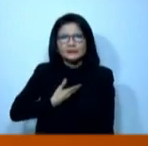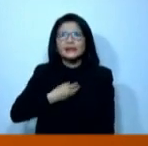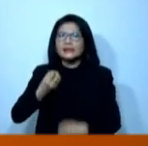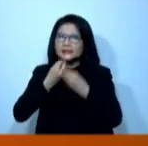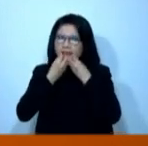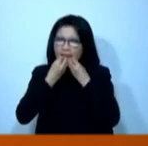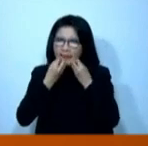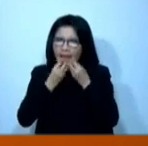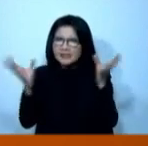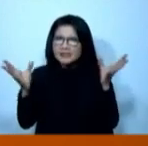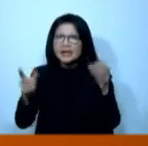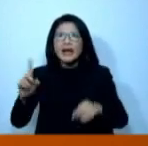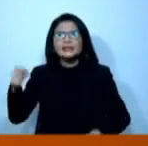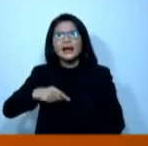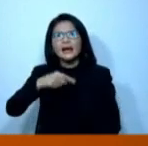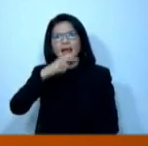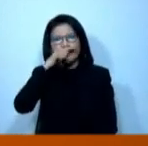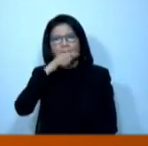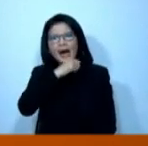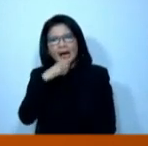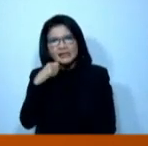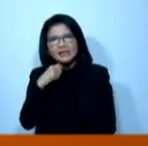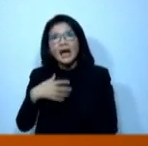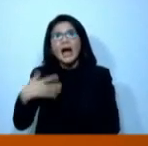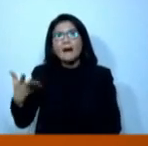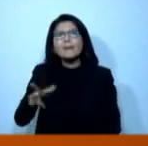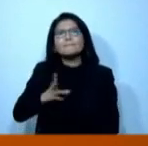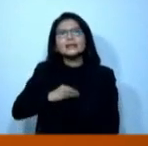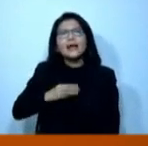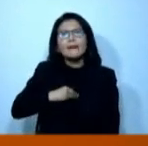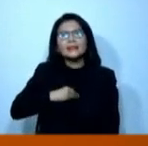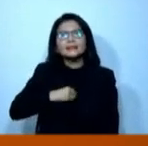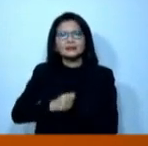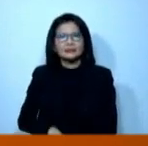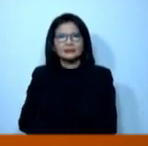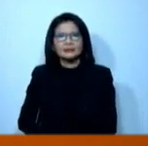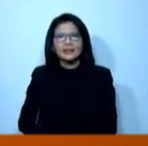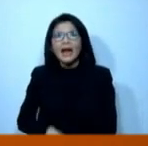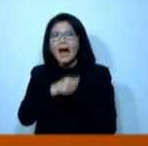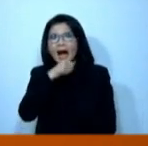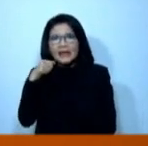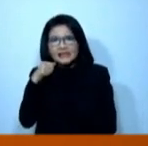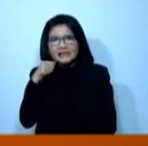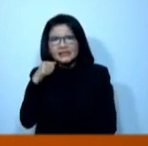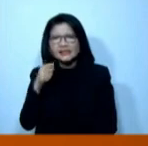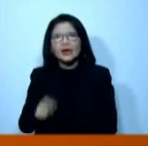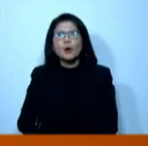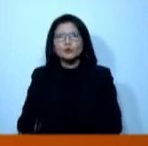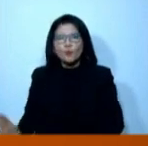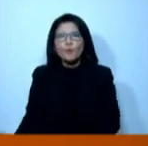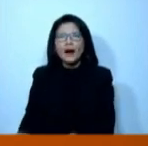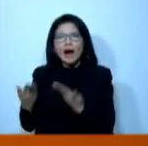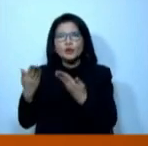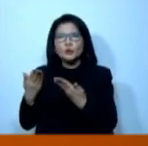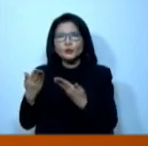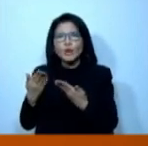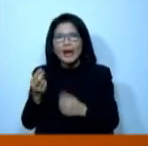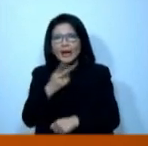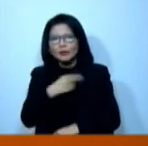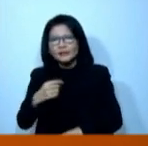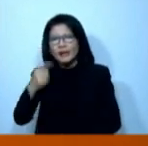Mas Anis Apa pendapat Mas Anis ketika kemudian Indonesia sentris itu ingin dibangun mimpi besar